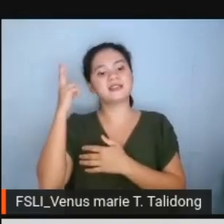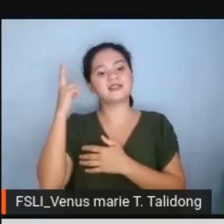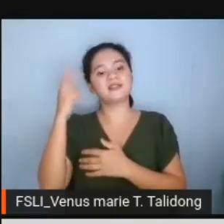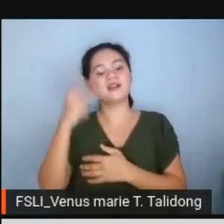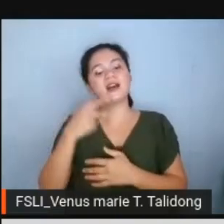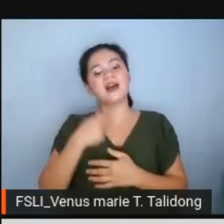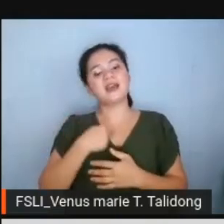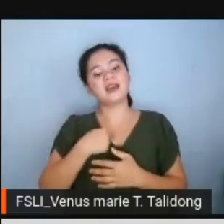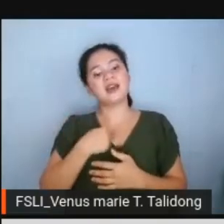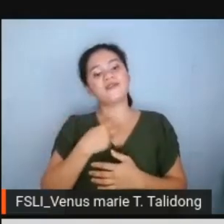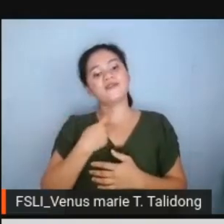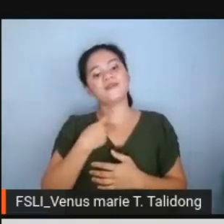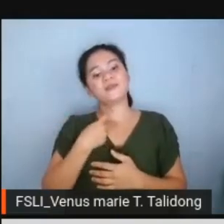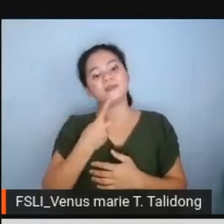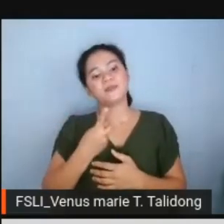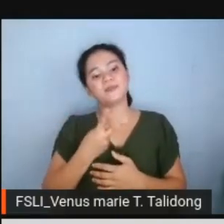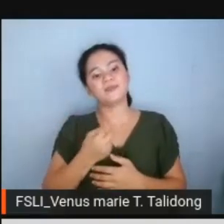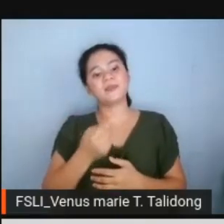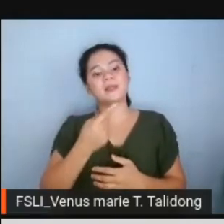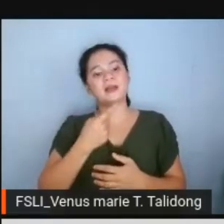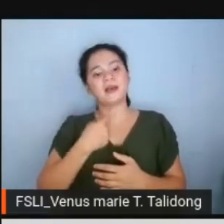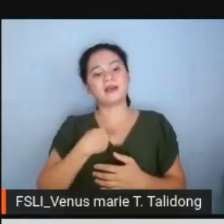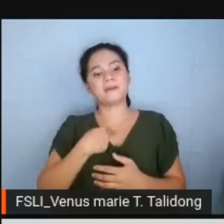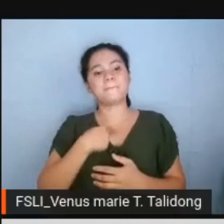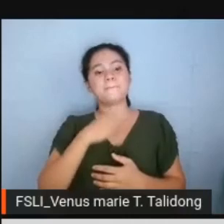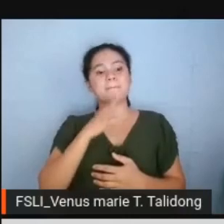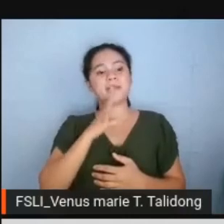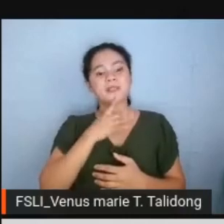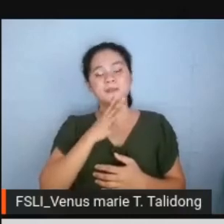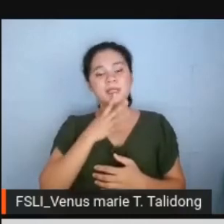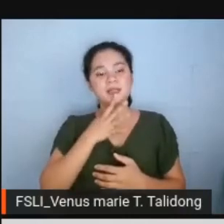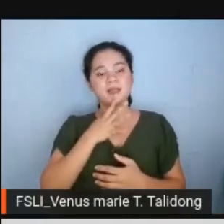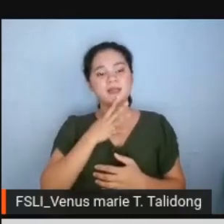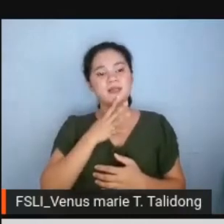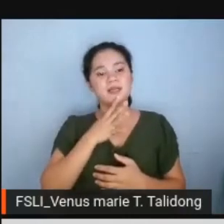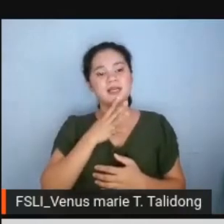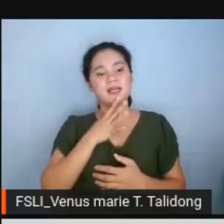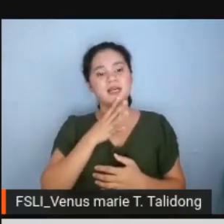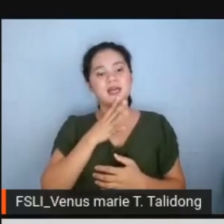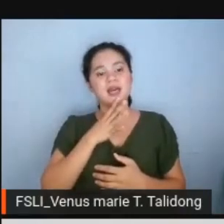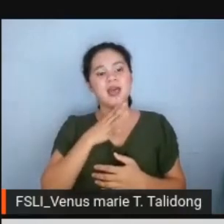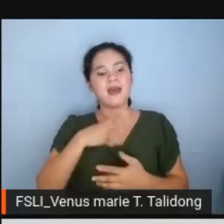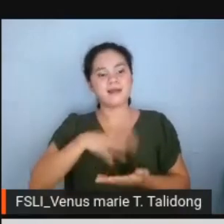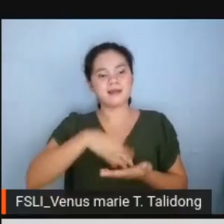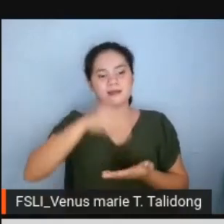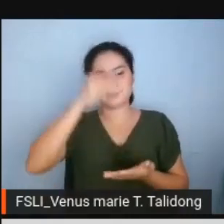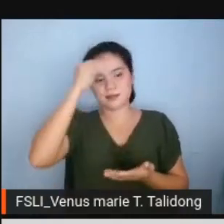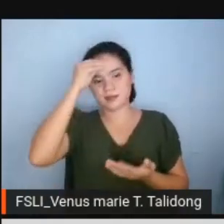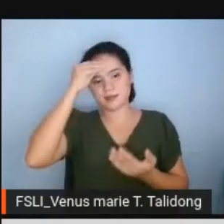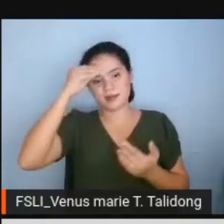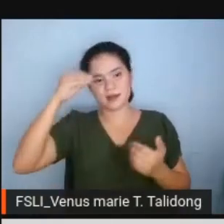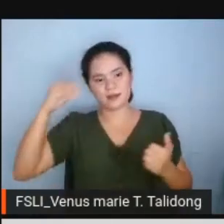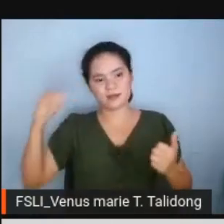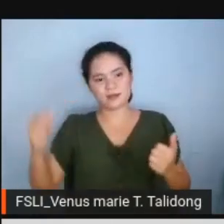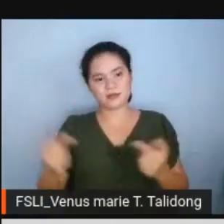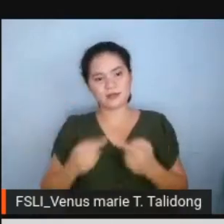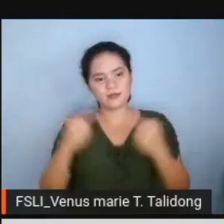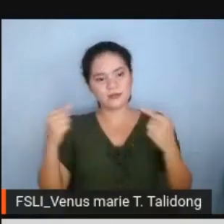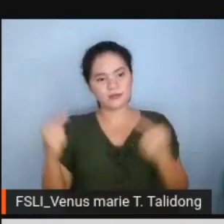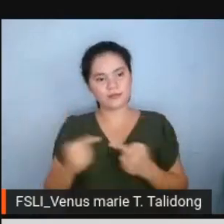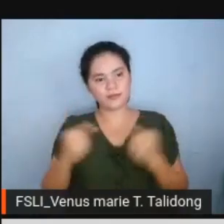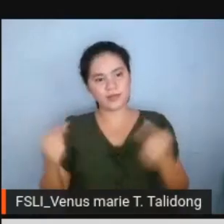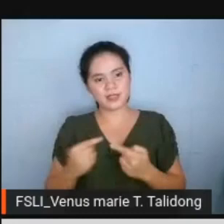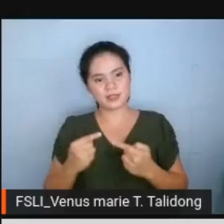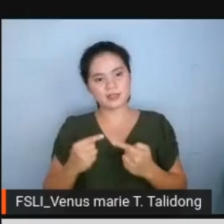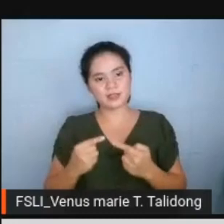speak up kung may mga bully man, and I should learn how to fight, no? Not in the